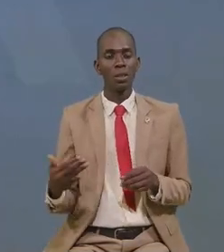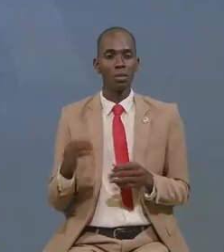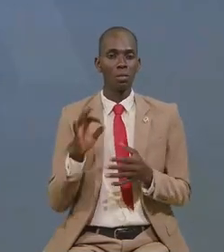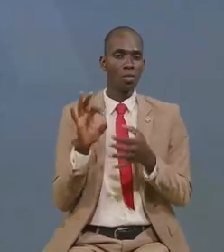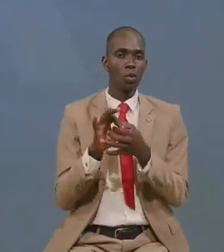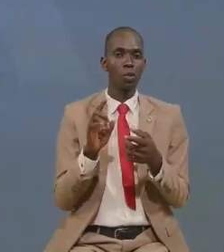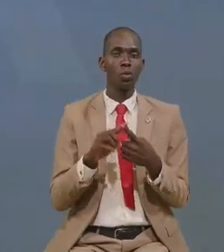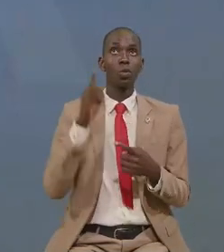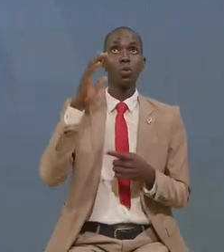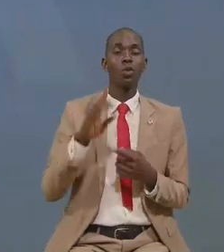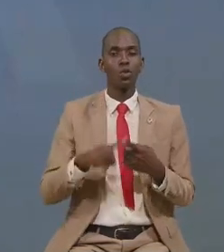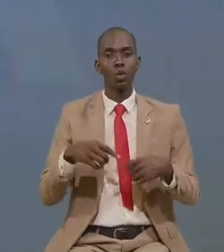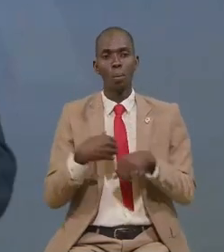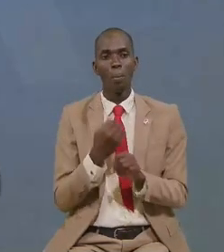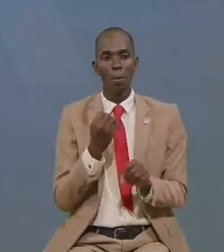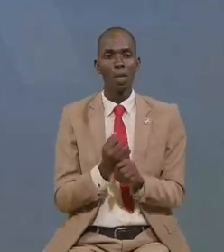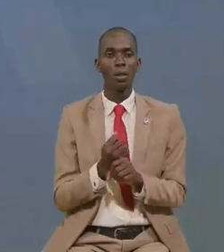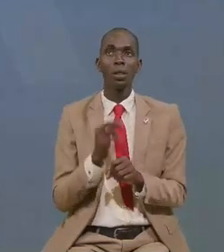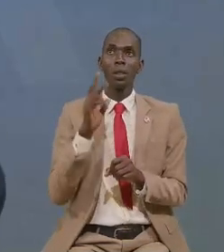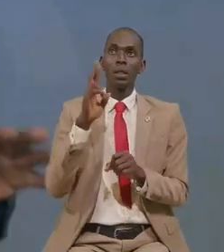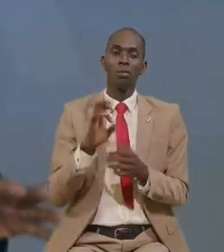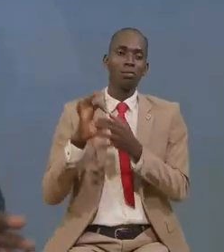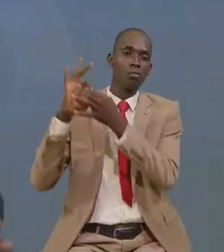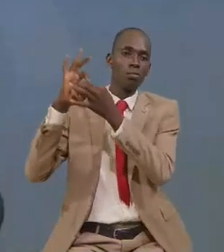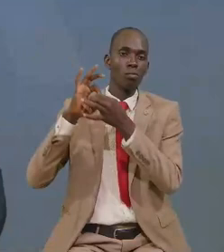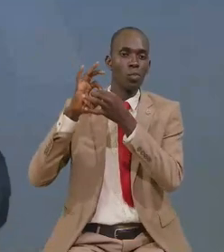l'expiation des péchés du peuple.